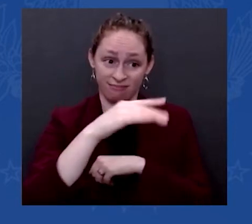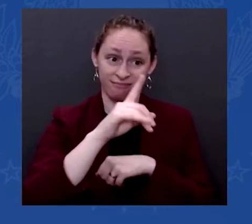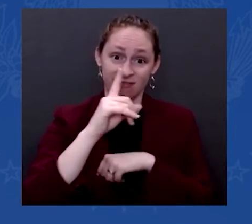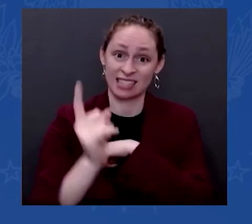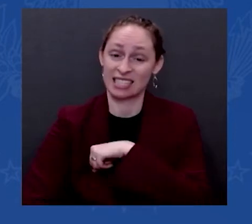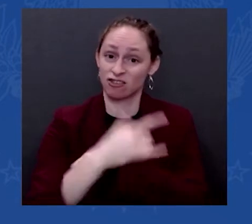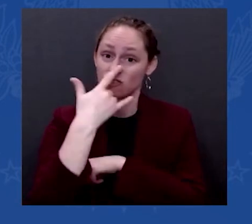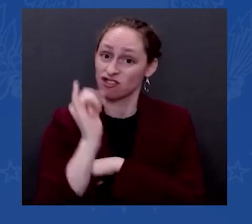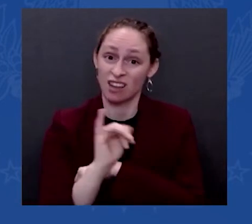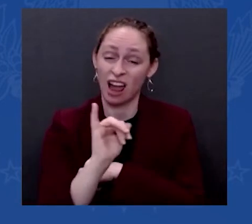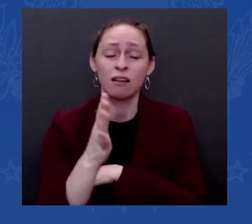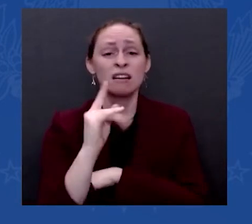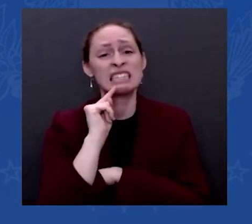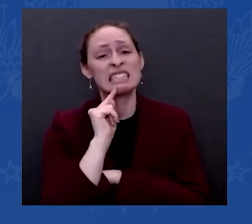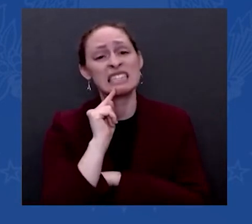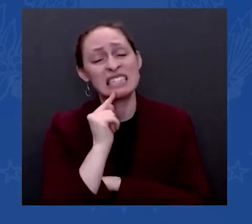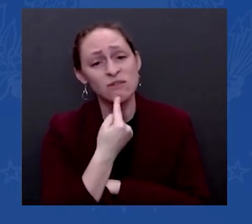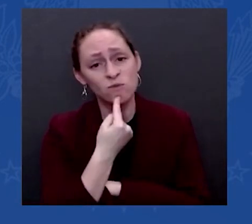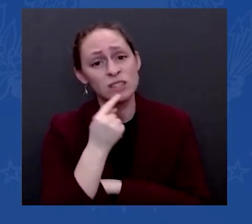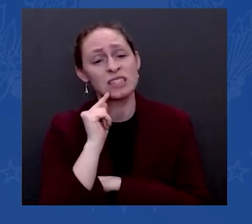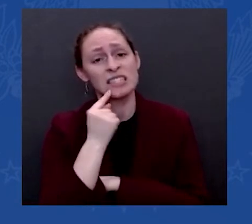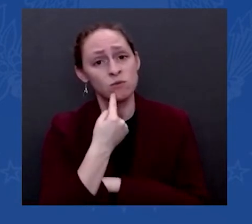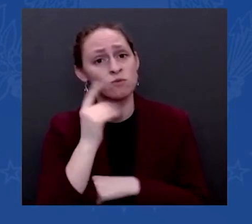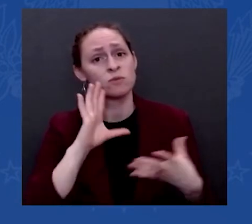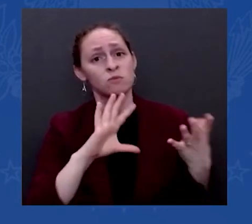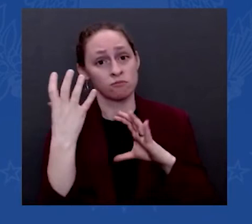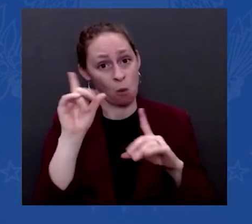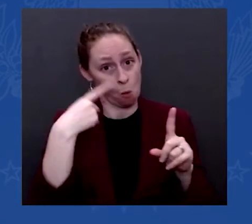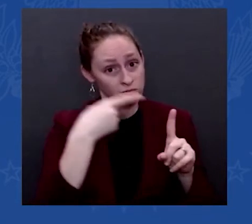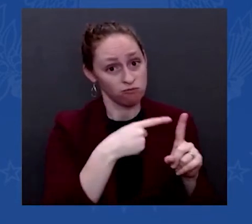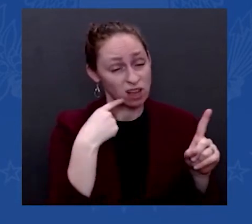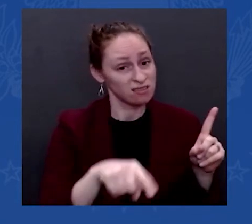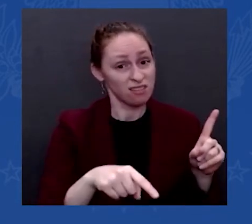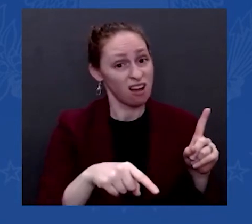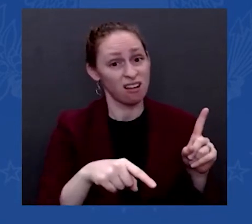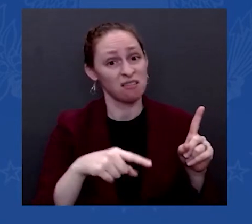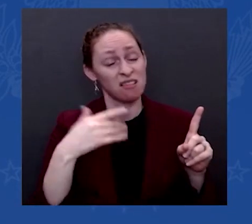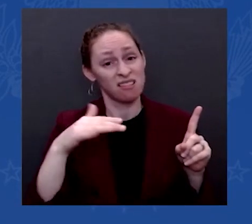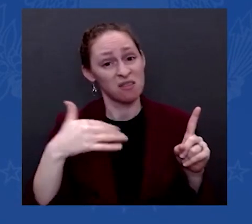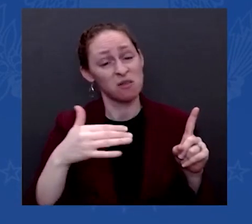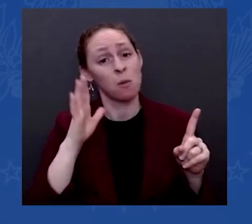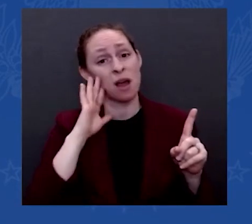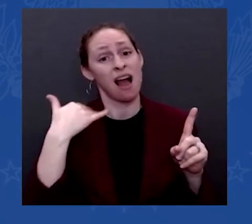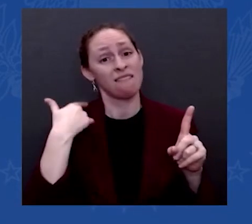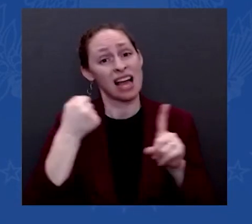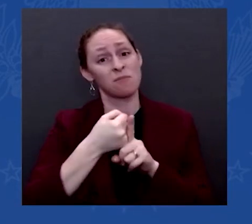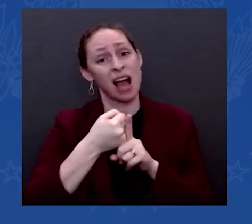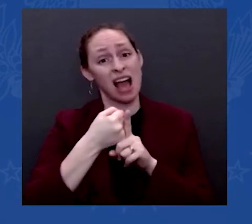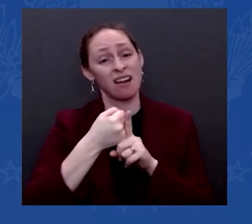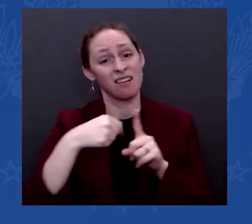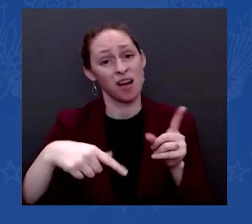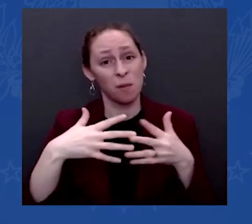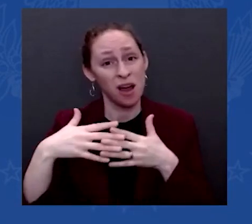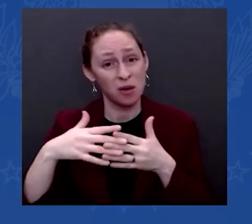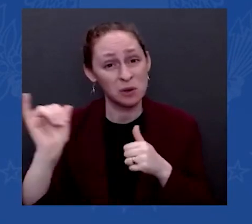если произойдет что-то такое что российские войска пересекут границу убьют украинских бойцов и так далее я